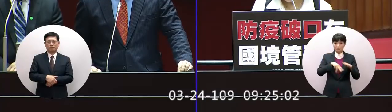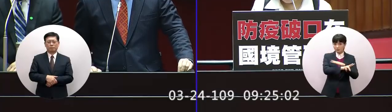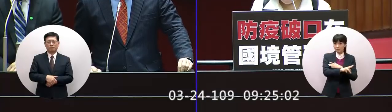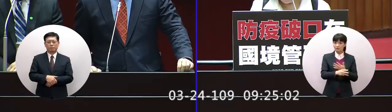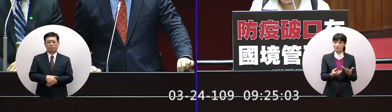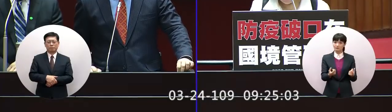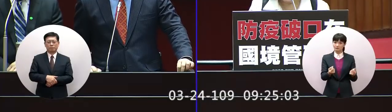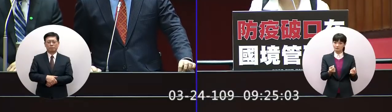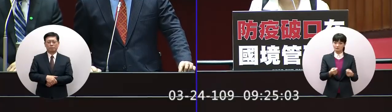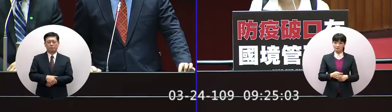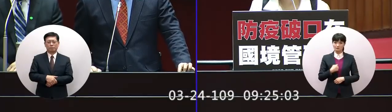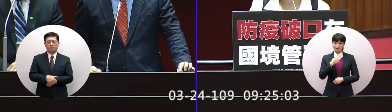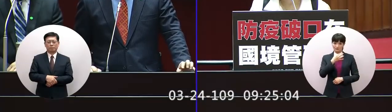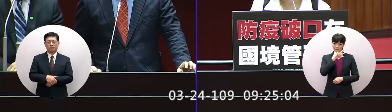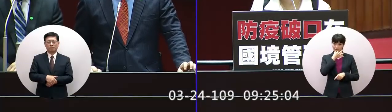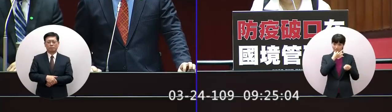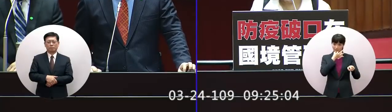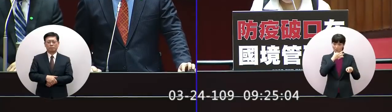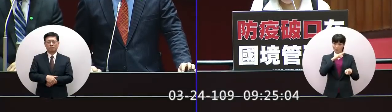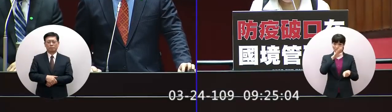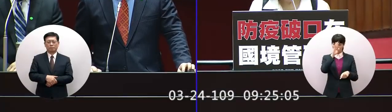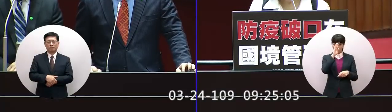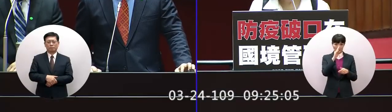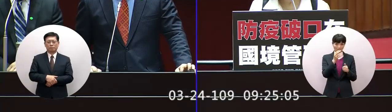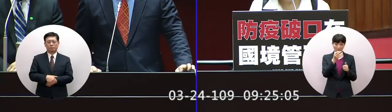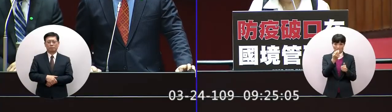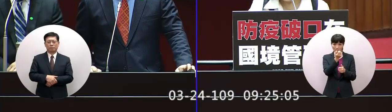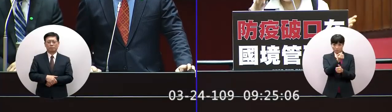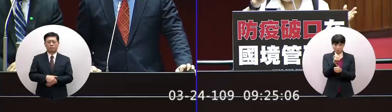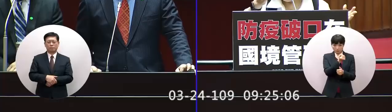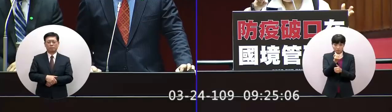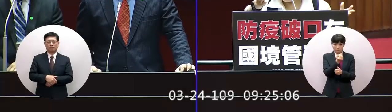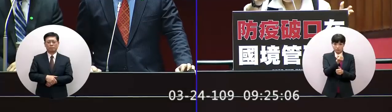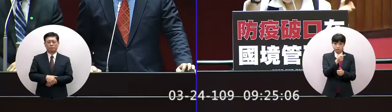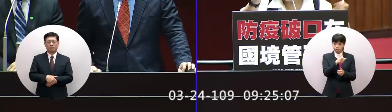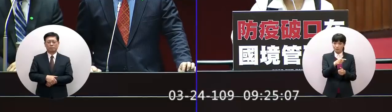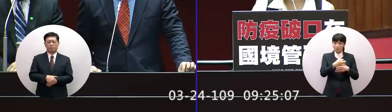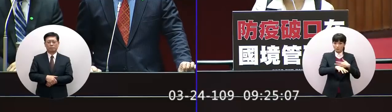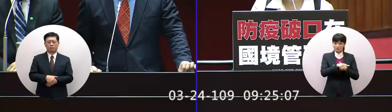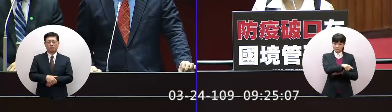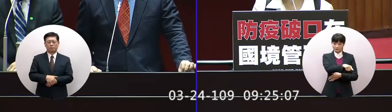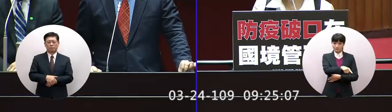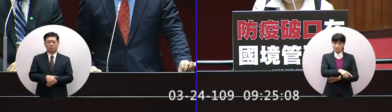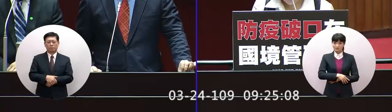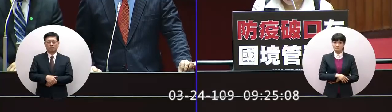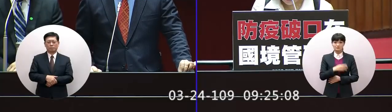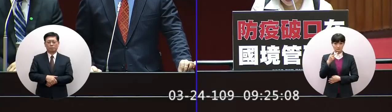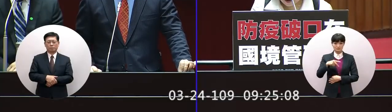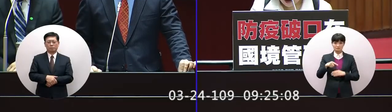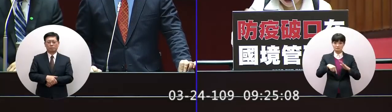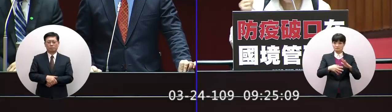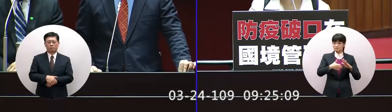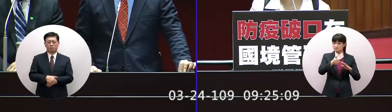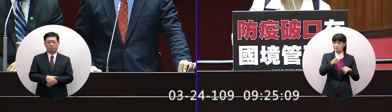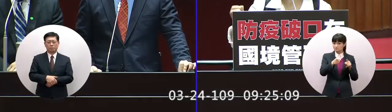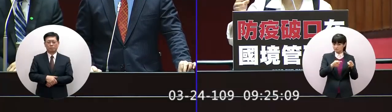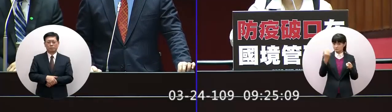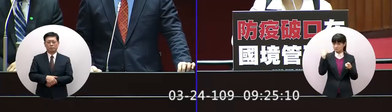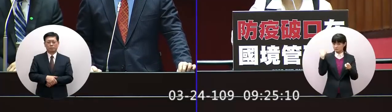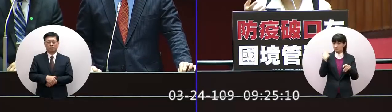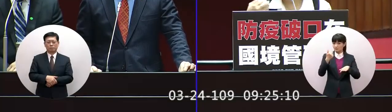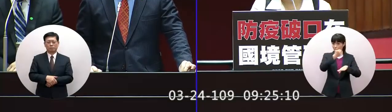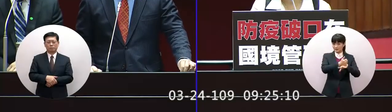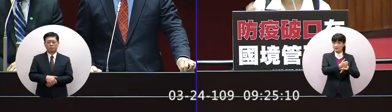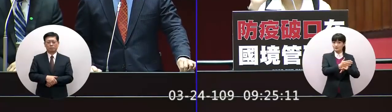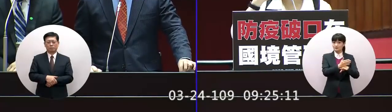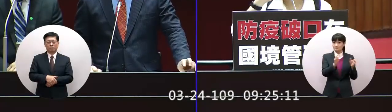到防疫的破口可能是在什么地方。我们其实从院长在上一次当院长的时候，那个时候